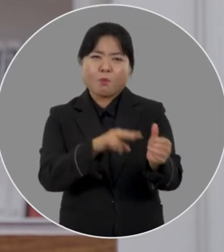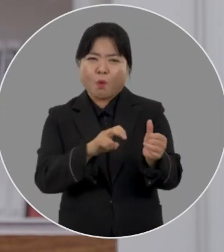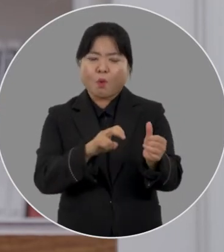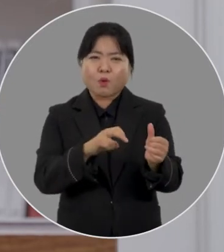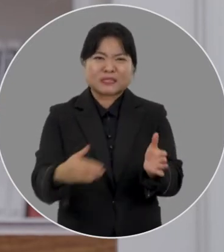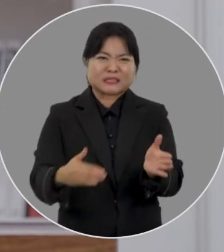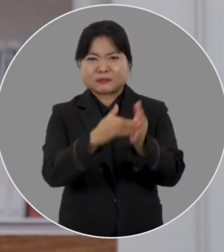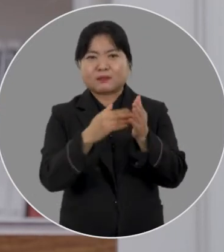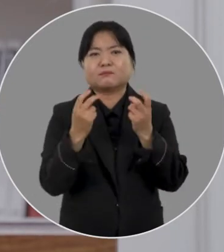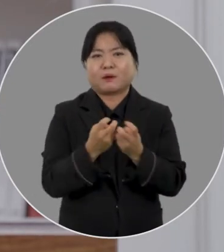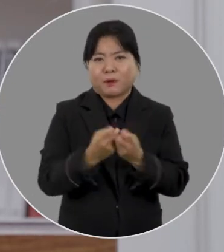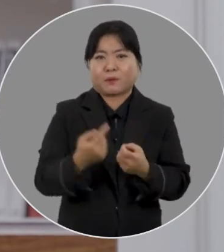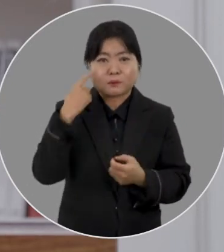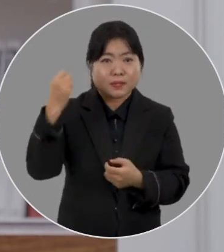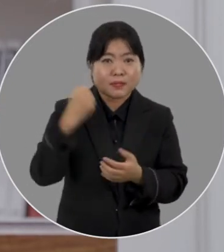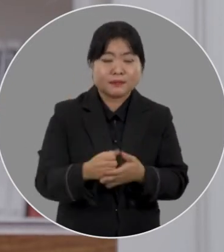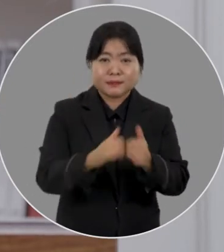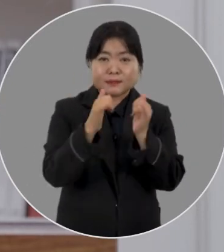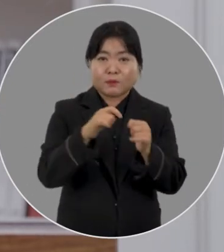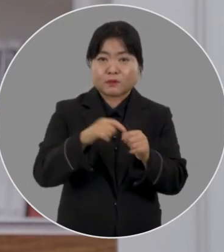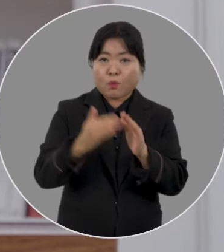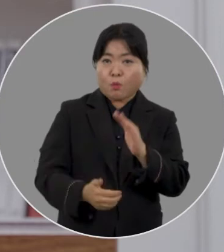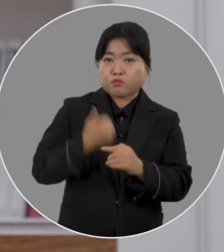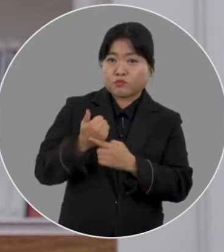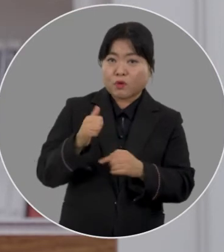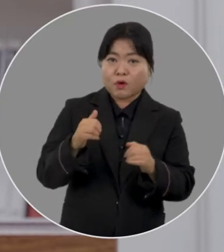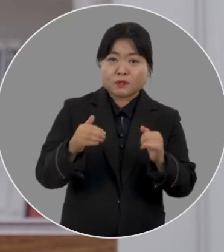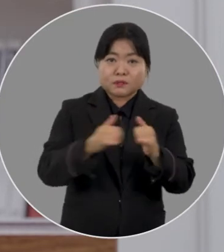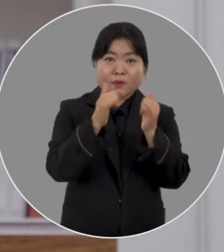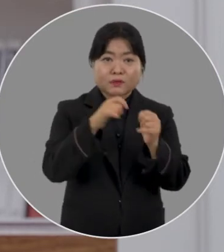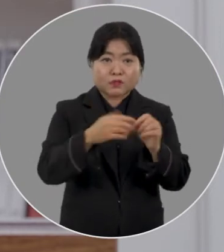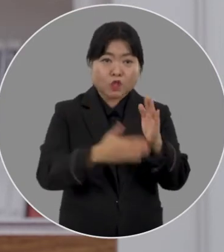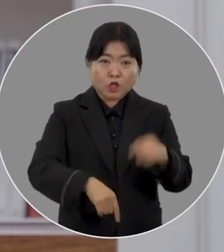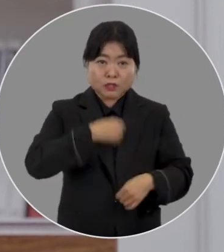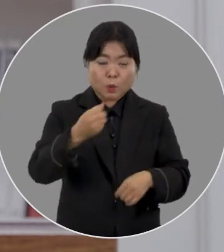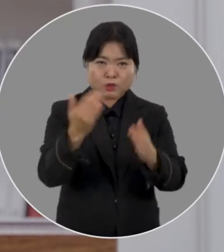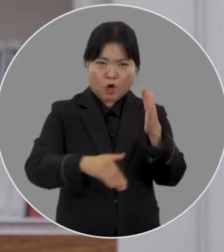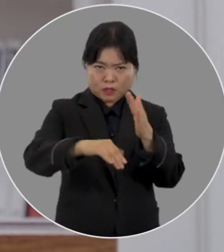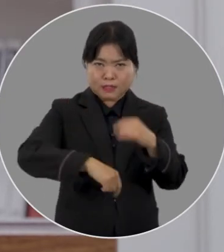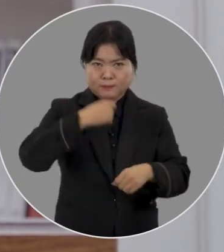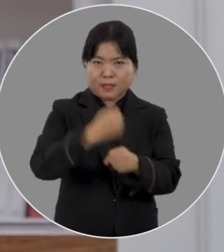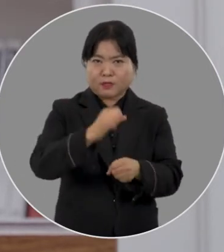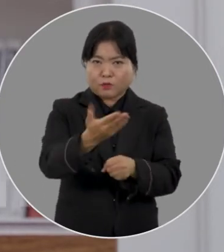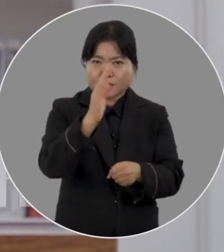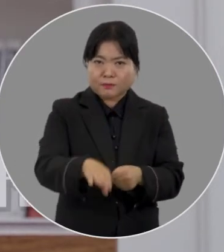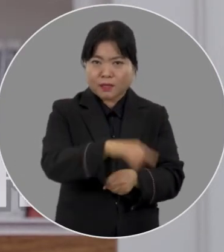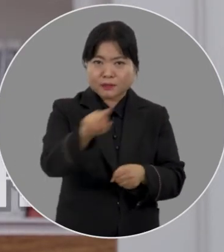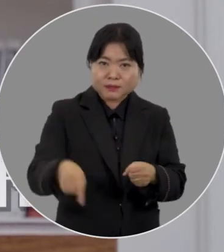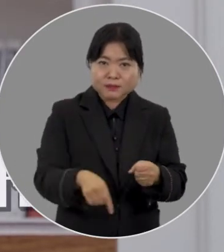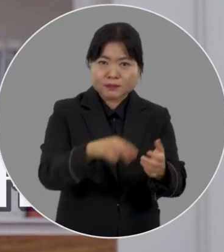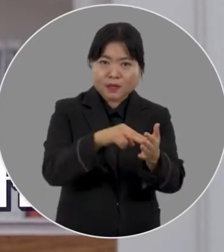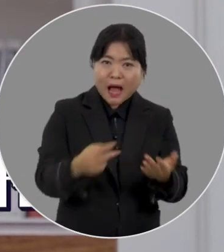아닐까. 우리가 사회적 공분으로 사회적 정의로서 정의를 구현해야 하지만 그 비판 대상인 사람들과도 우리가 함께